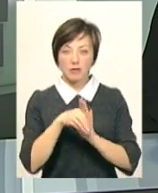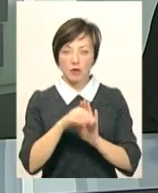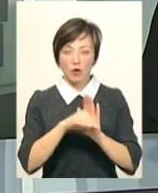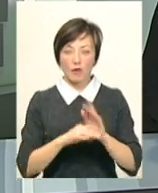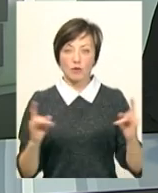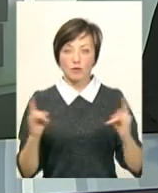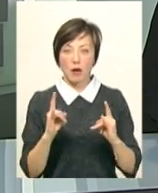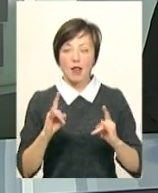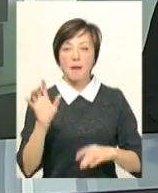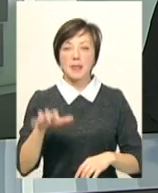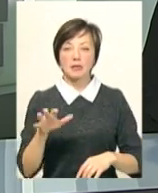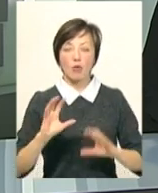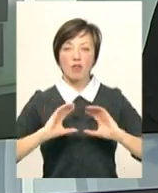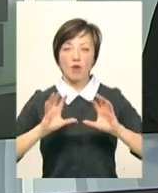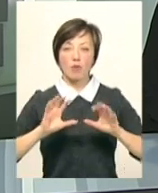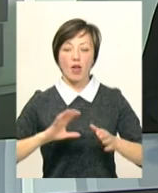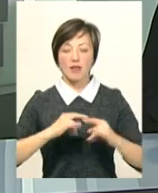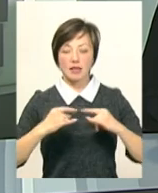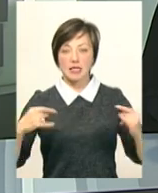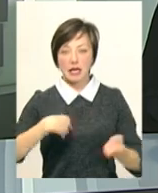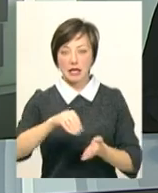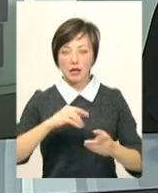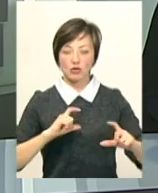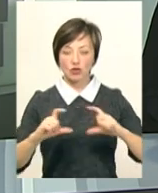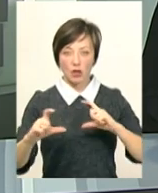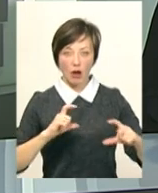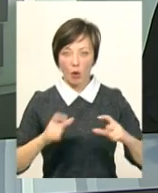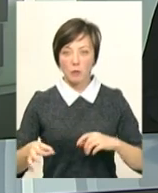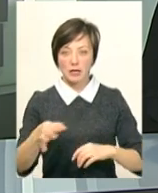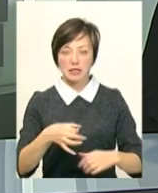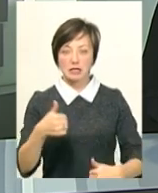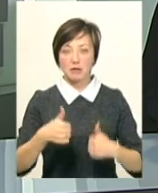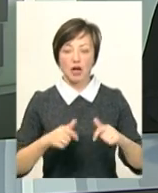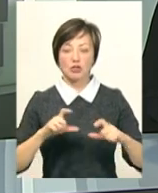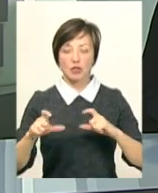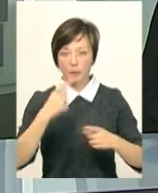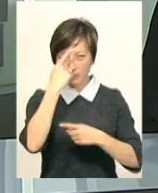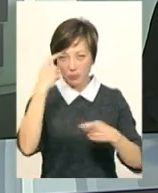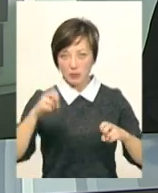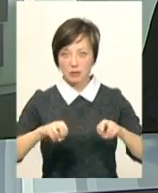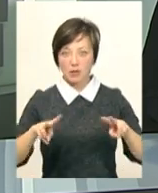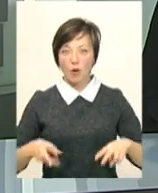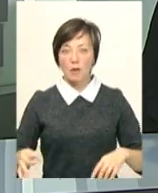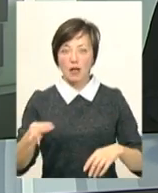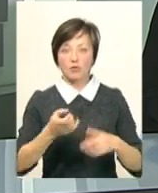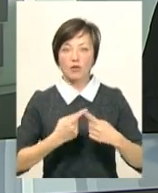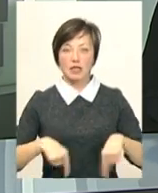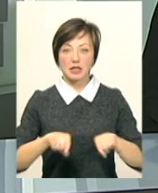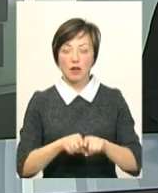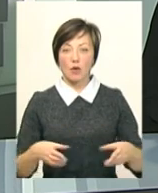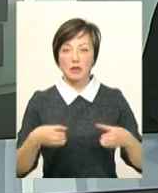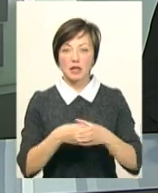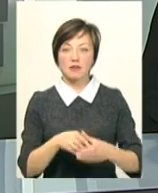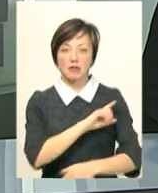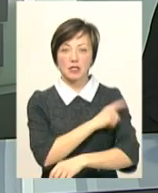футзал, баскетбол, волейбол, настільний теніс та шахи. Обласні змагання шахів, повідомив спеціаліст обласного відділення Комітету з